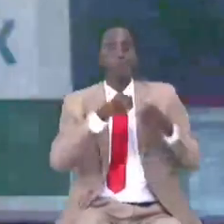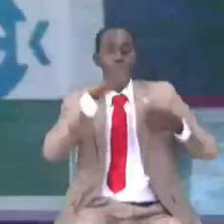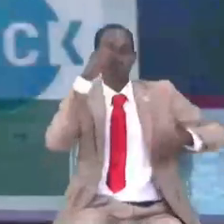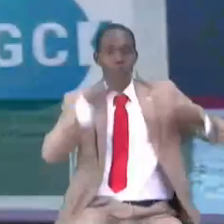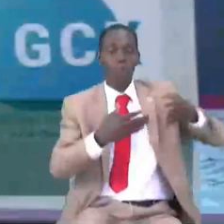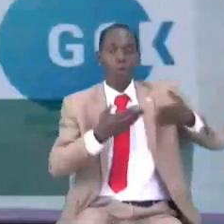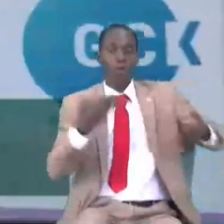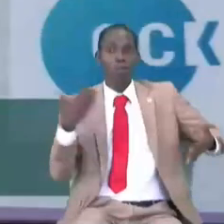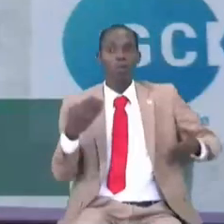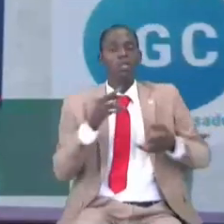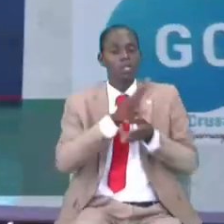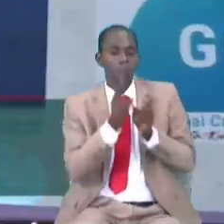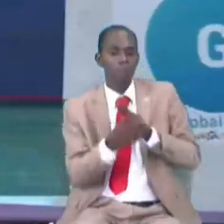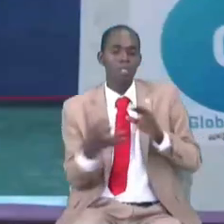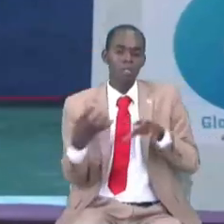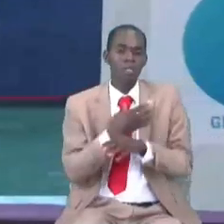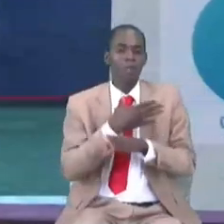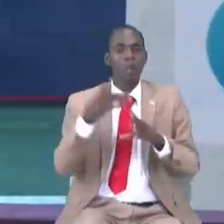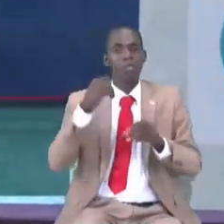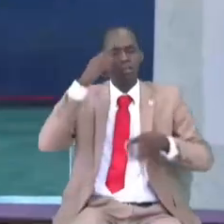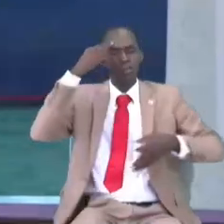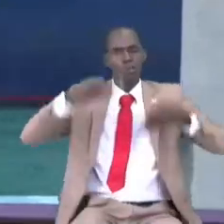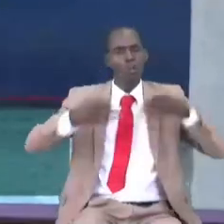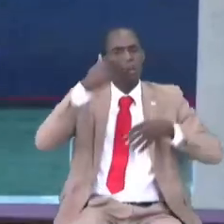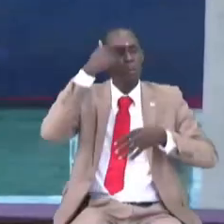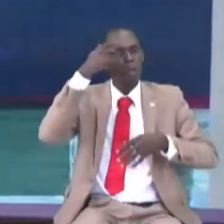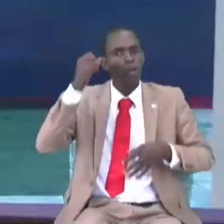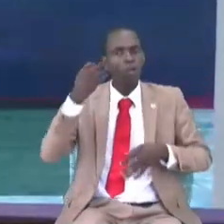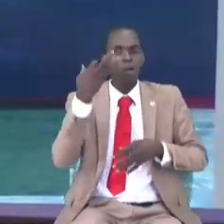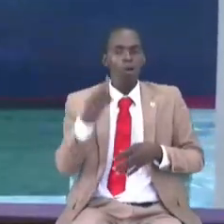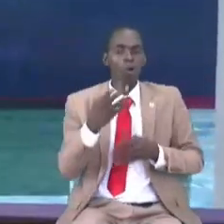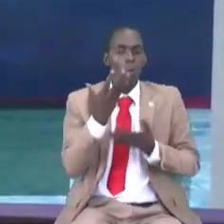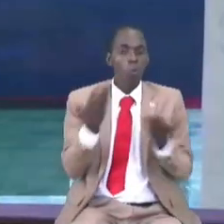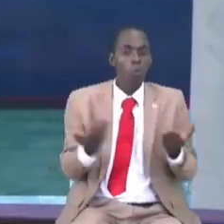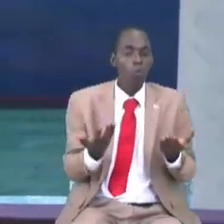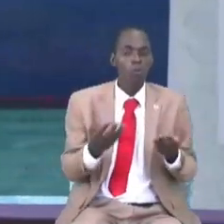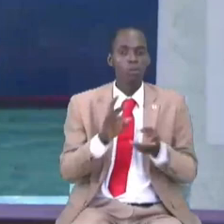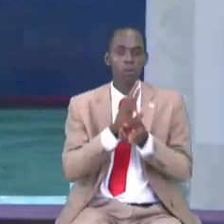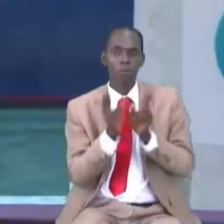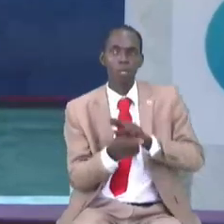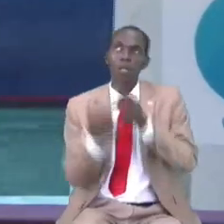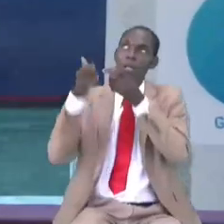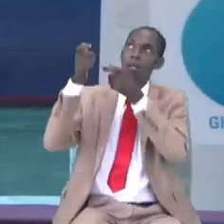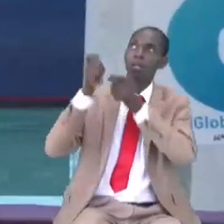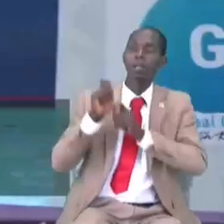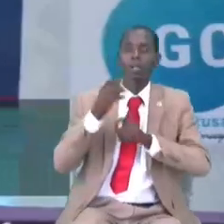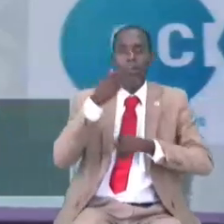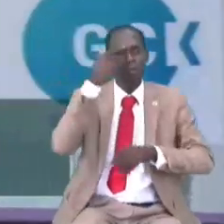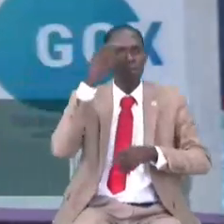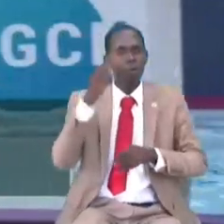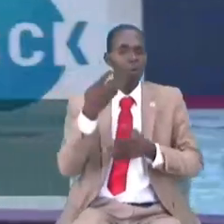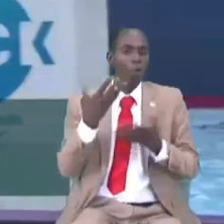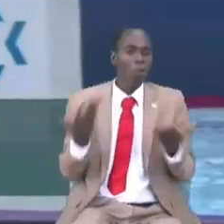jugement. À cause de ce que la repentance produit, à cause de ce que la repentance fait, elle